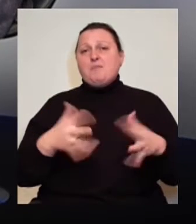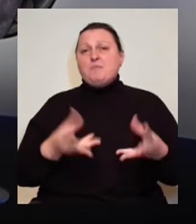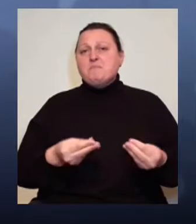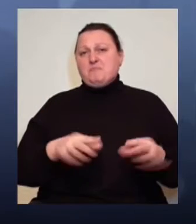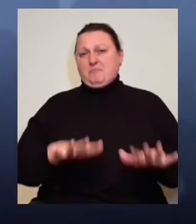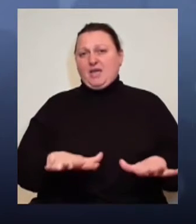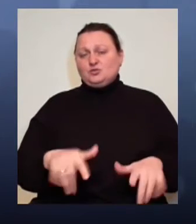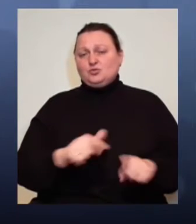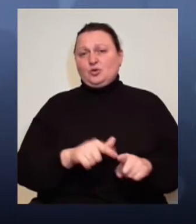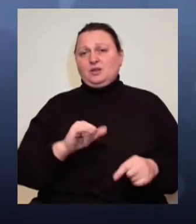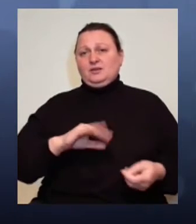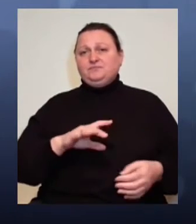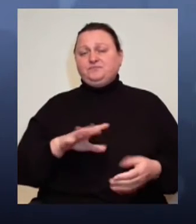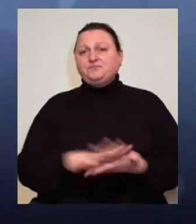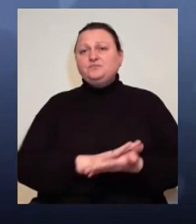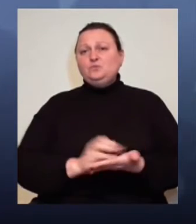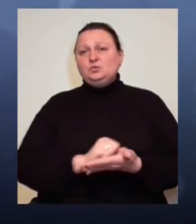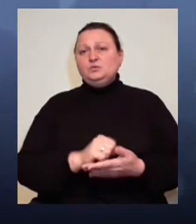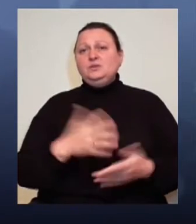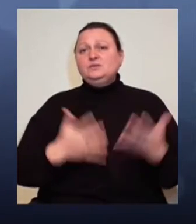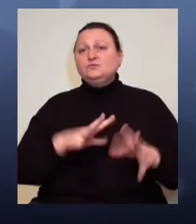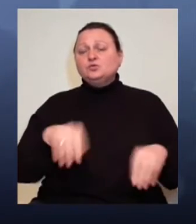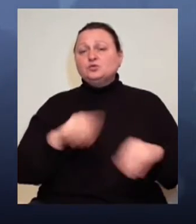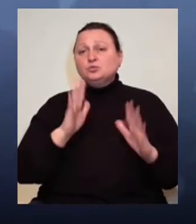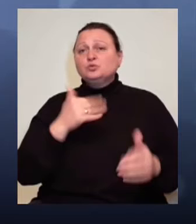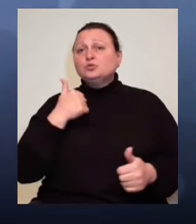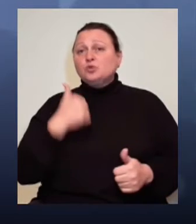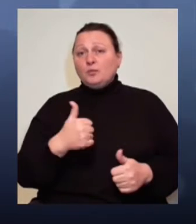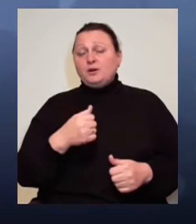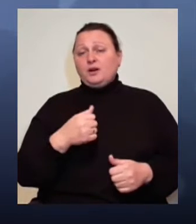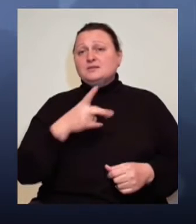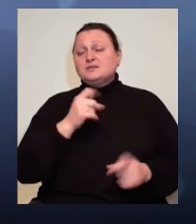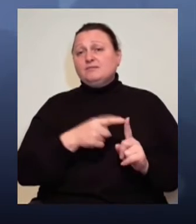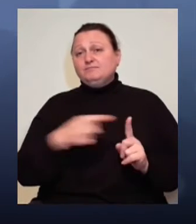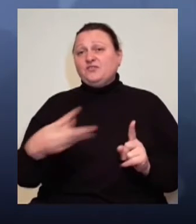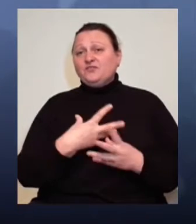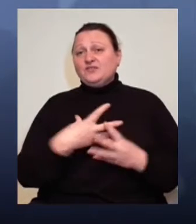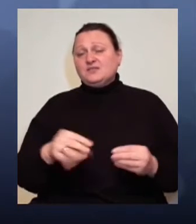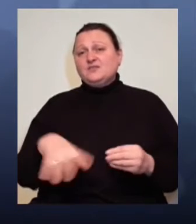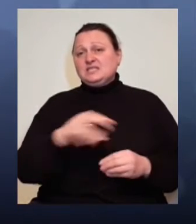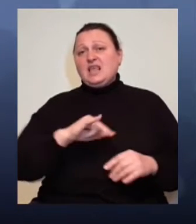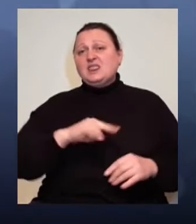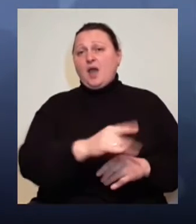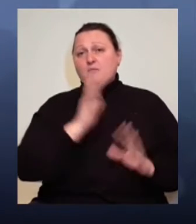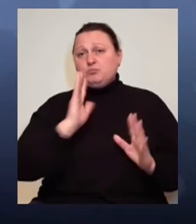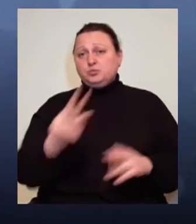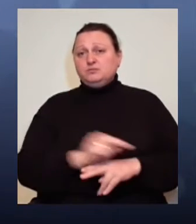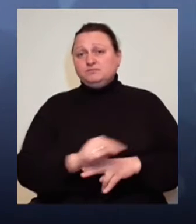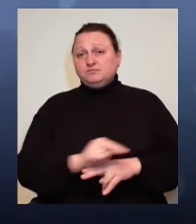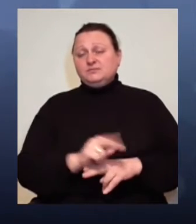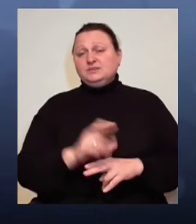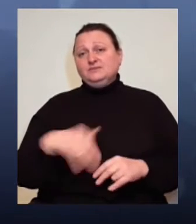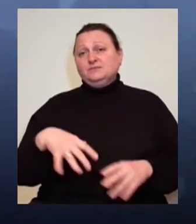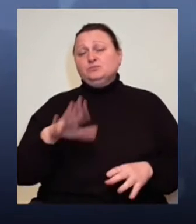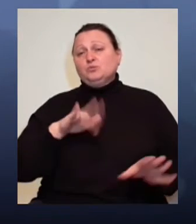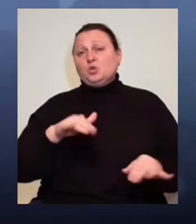руйнуються. Якщо все буде добре, я сподіваюся, що там за весну ці всі ямки зроблять, і тоді